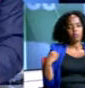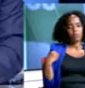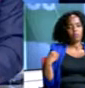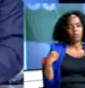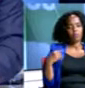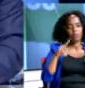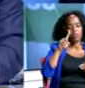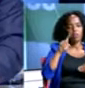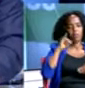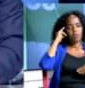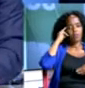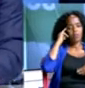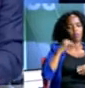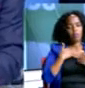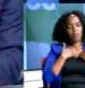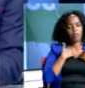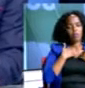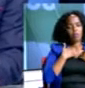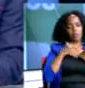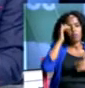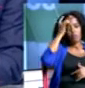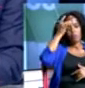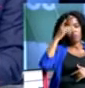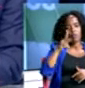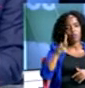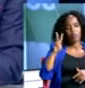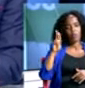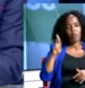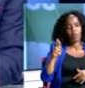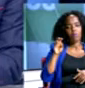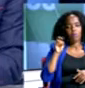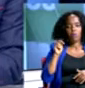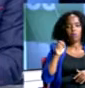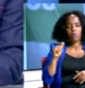Fayya gafi fiya da wakawatan waayet ukwa korona rat? Eishi. Mm-hmm.